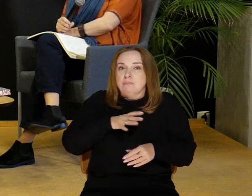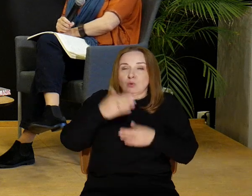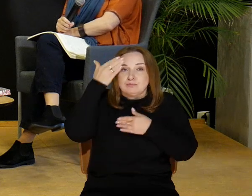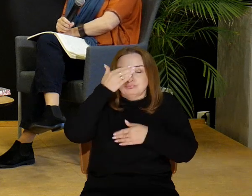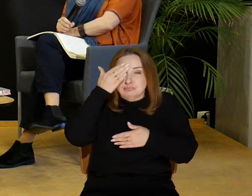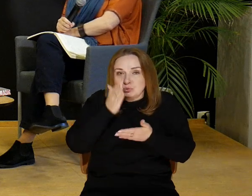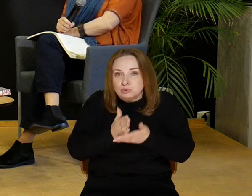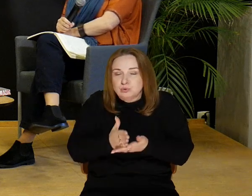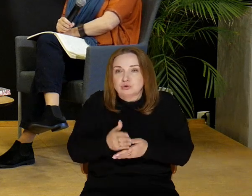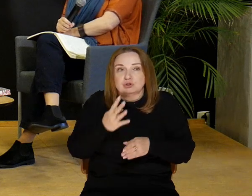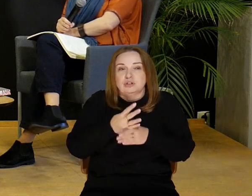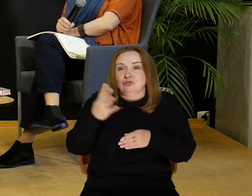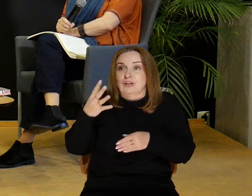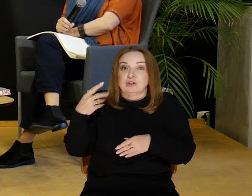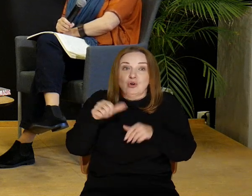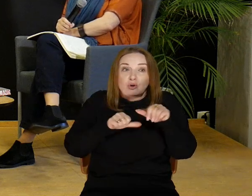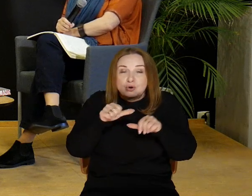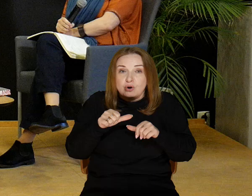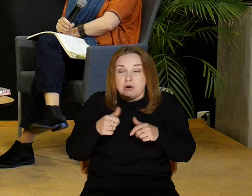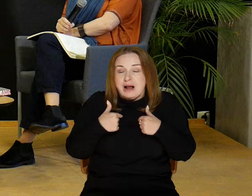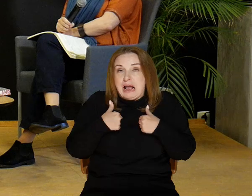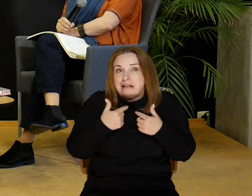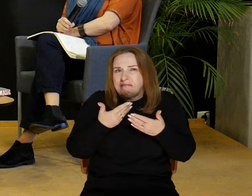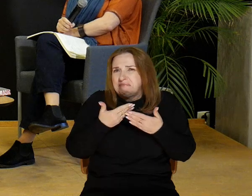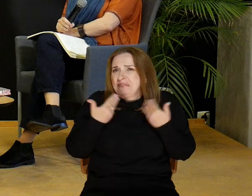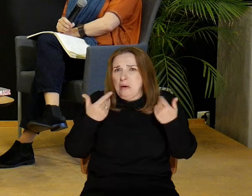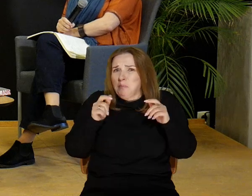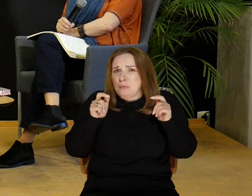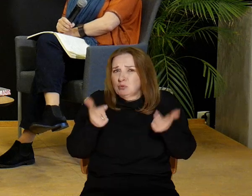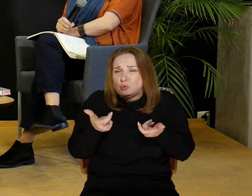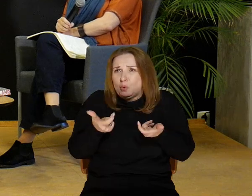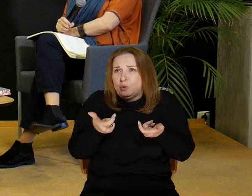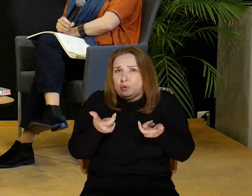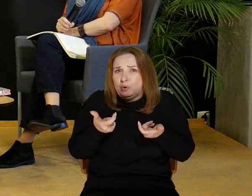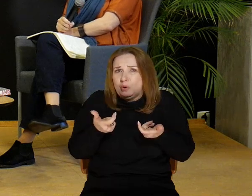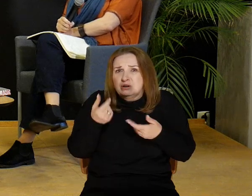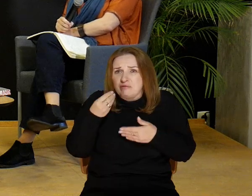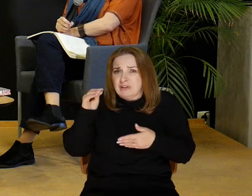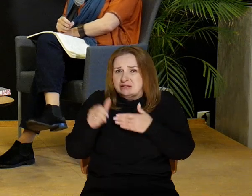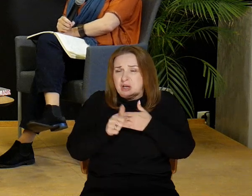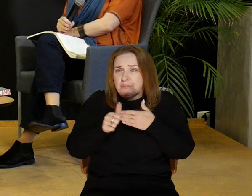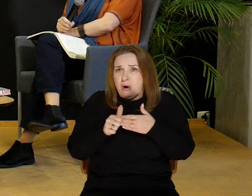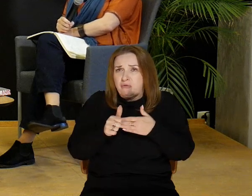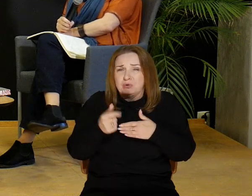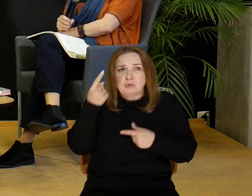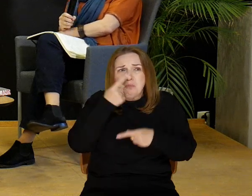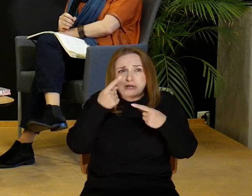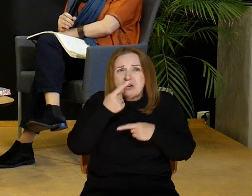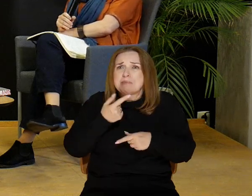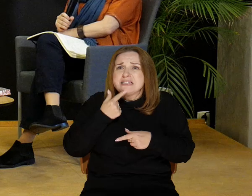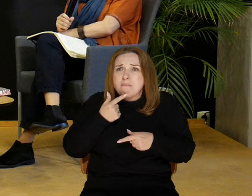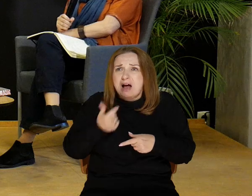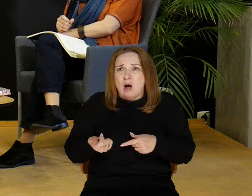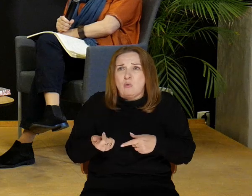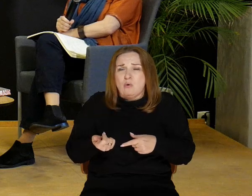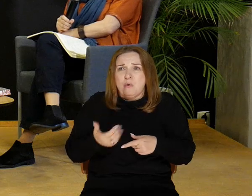obłęd w 1944, to właściwie nie mam co... Tak, że to jest za mało, że to jest taka mniejsza trauma, taka